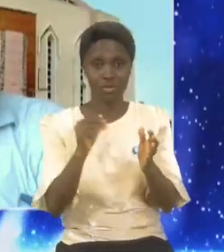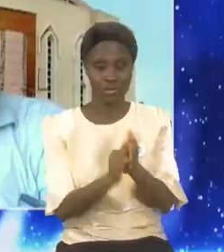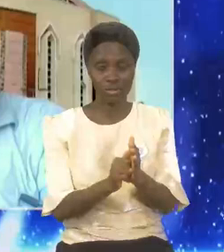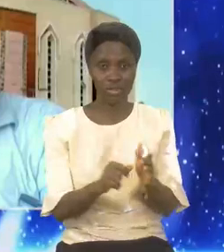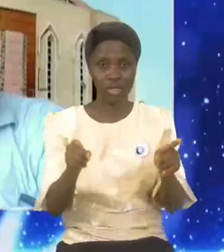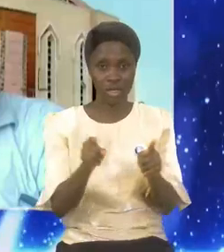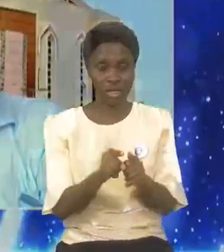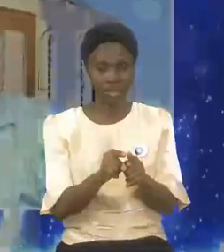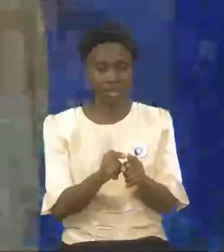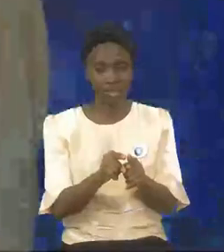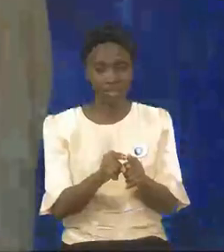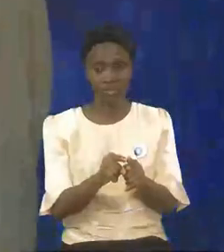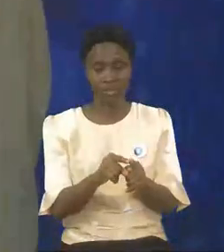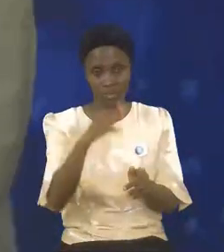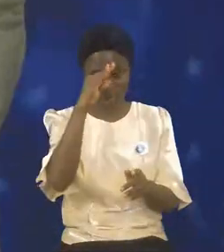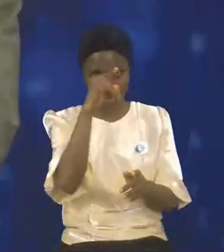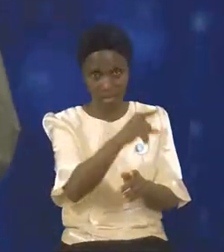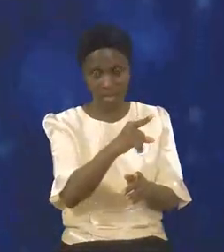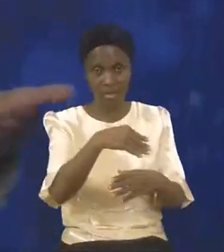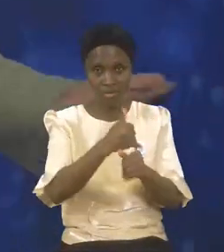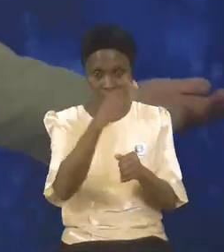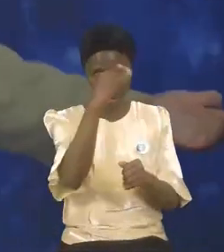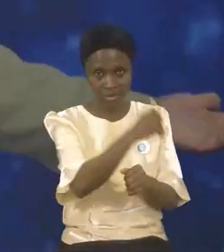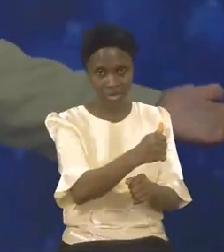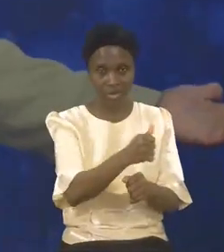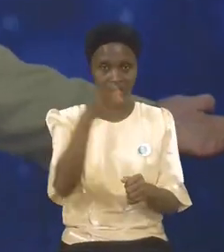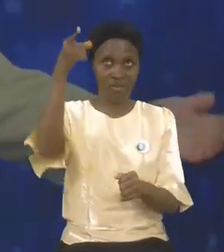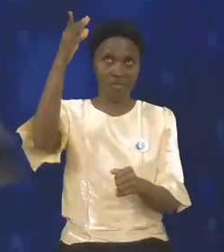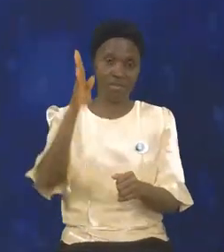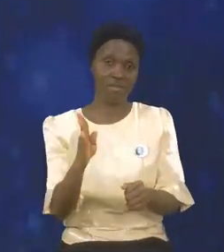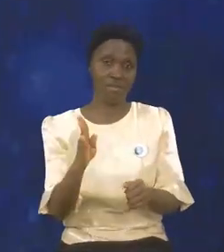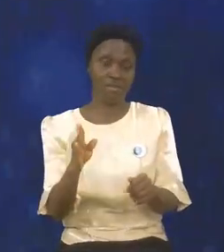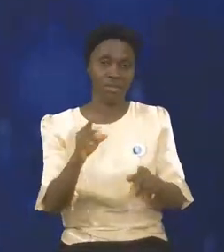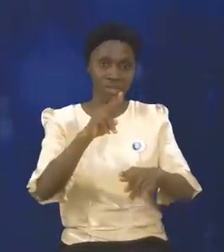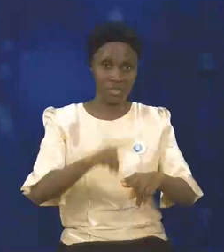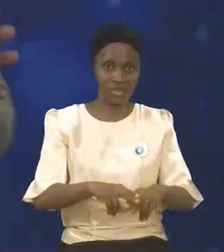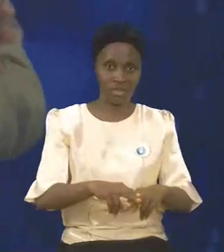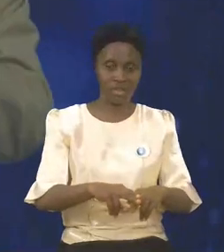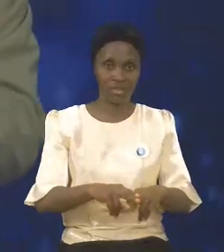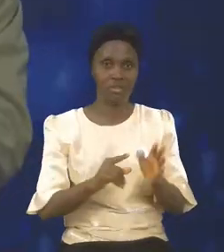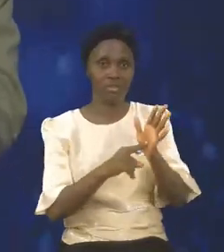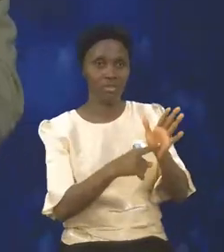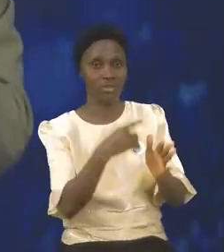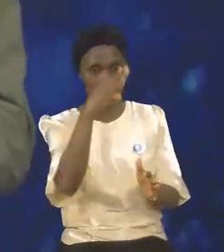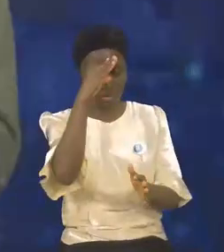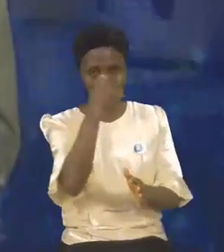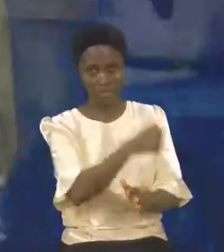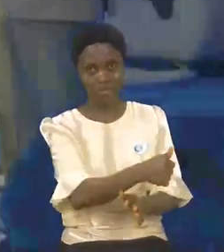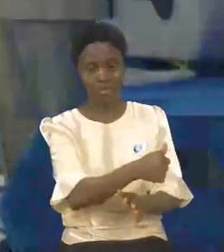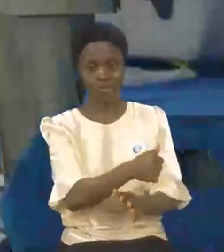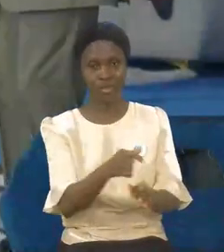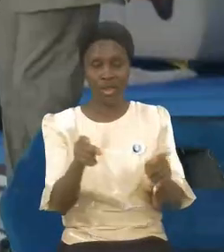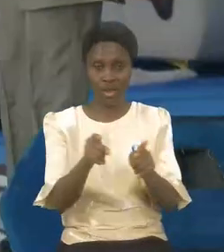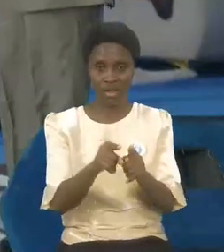ce qu'on appelle Dieu ou de ce qu'on adore jusqu'à s'asseoir dans le temple de Dieu, se